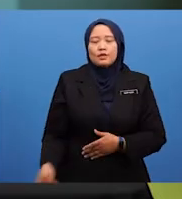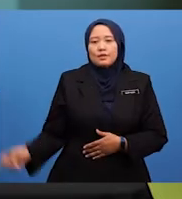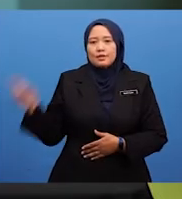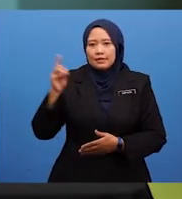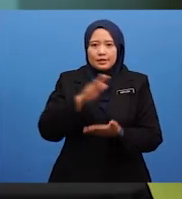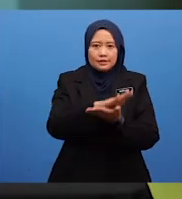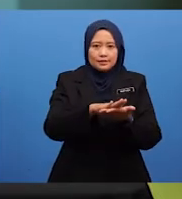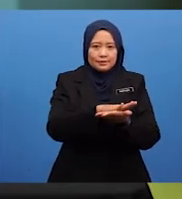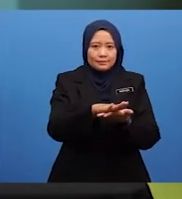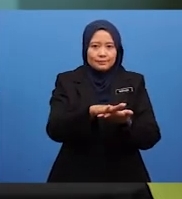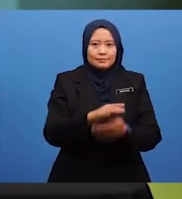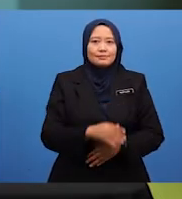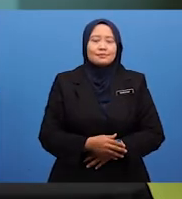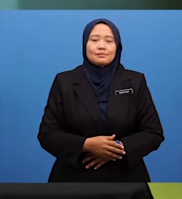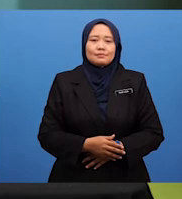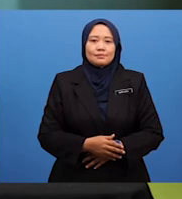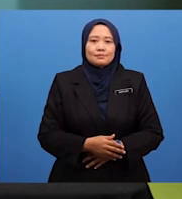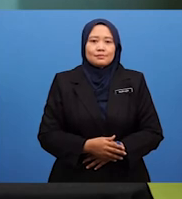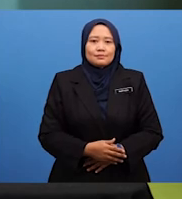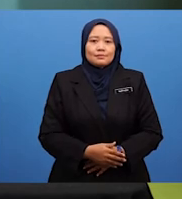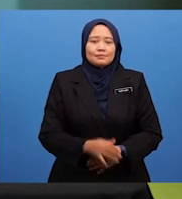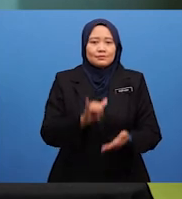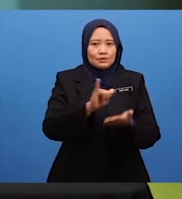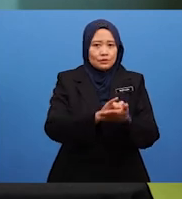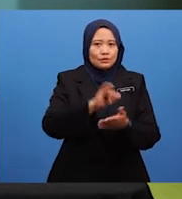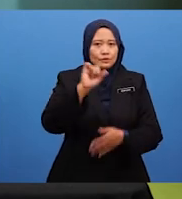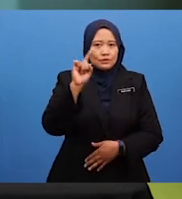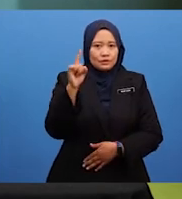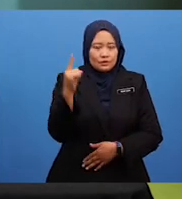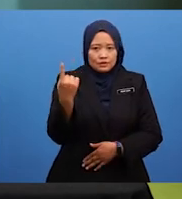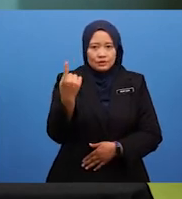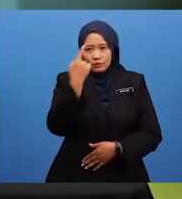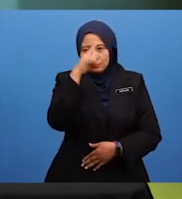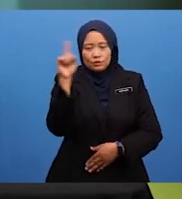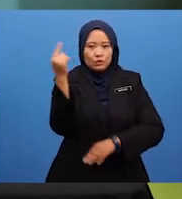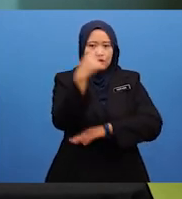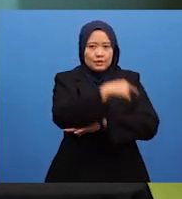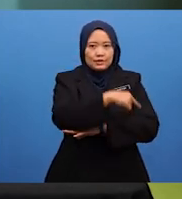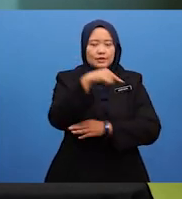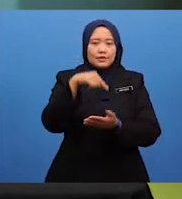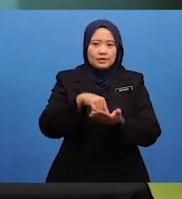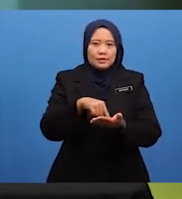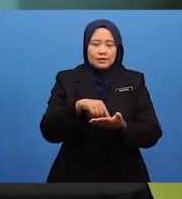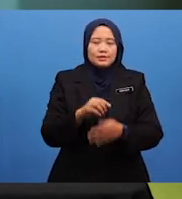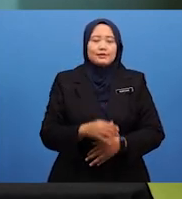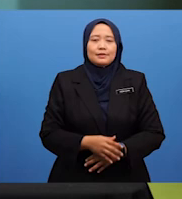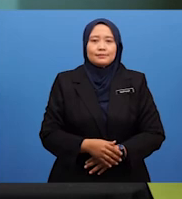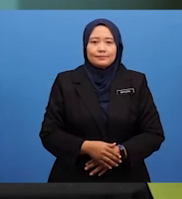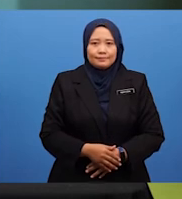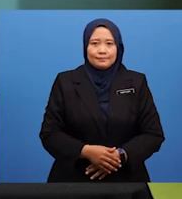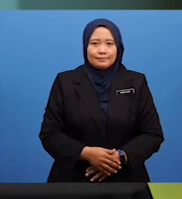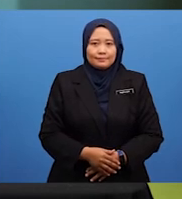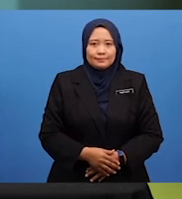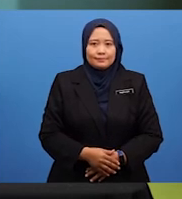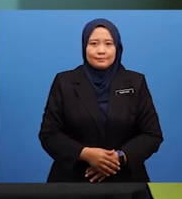Baiklah, sekian sahaja sesi pembelajaran kita. Cikgu harap murid-murid berjaya menguasai topik kita